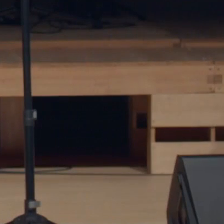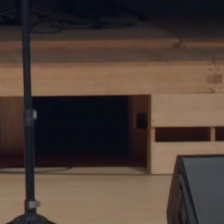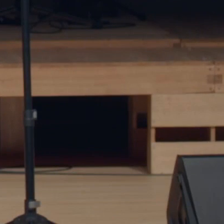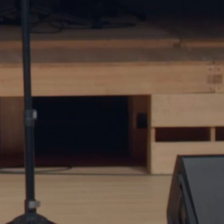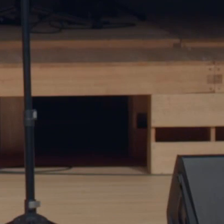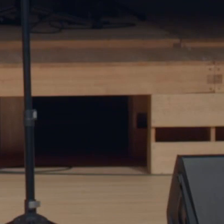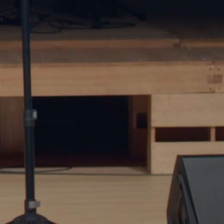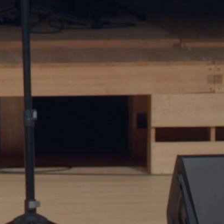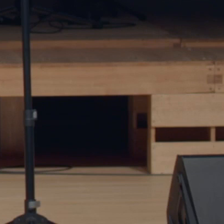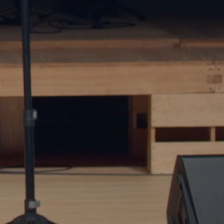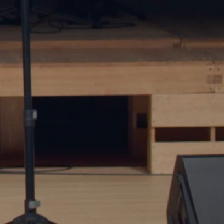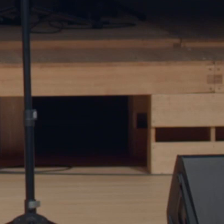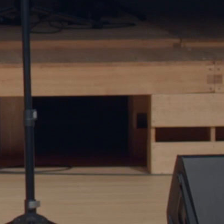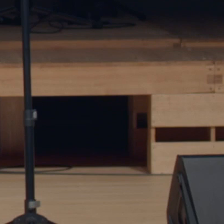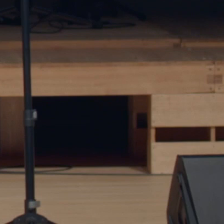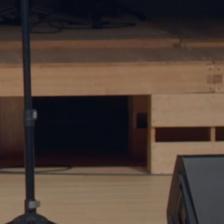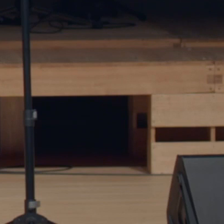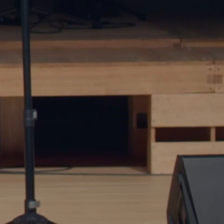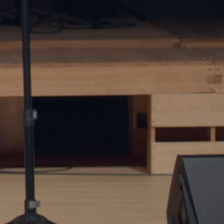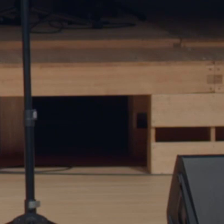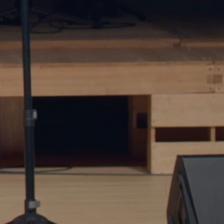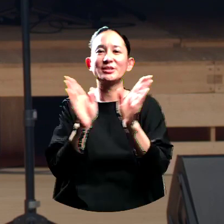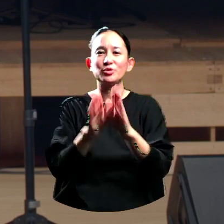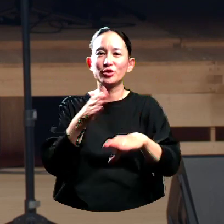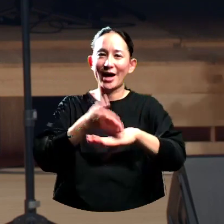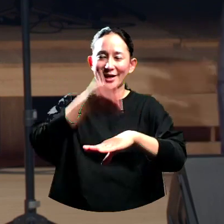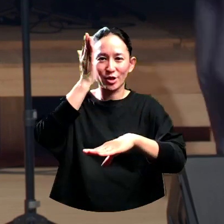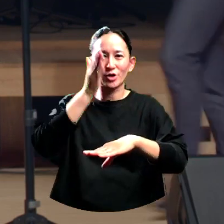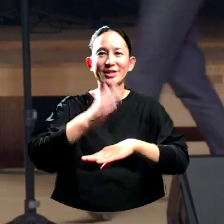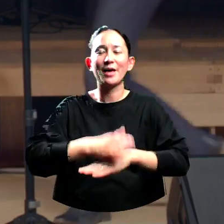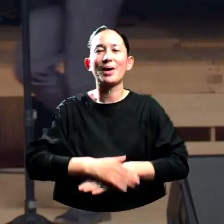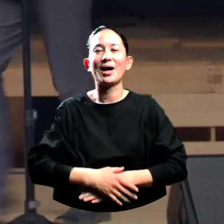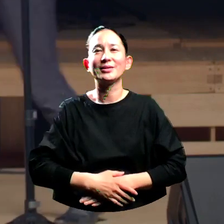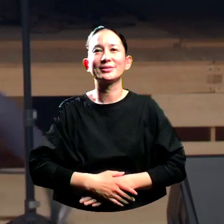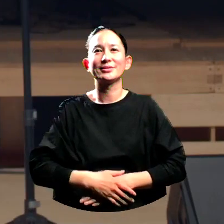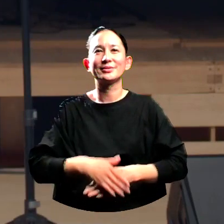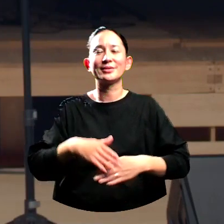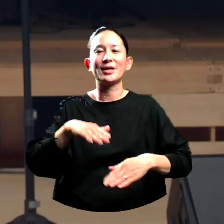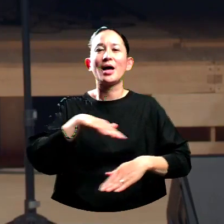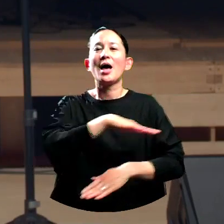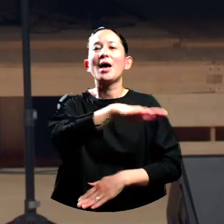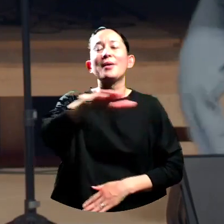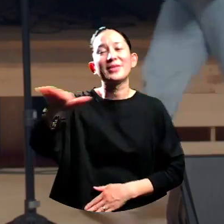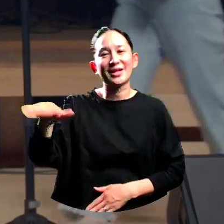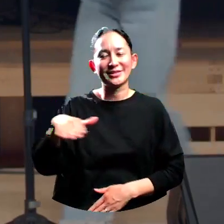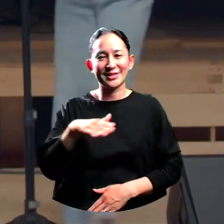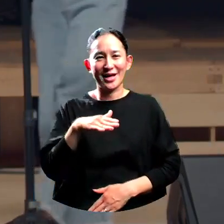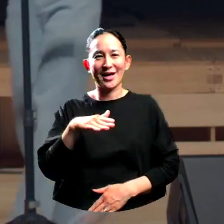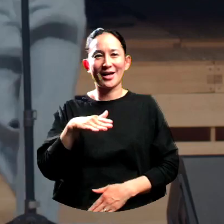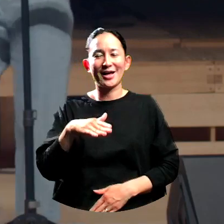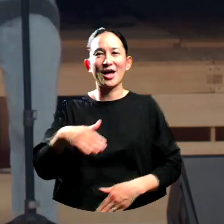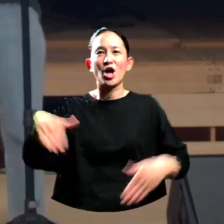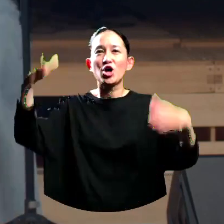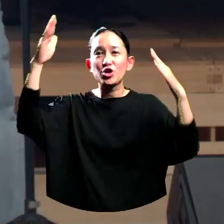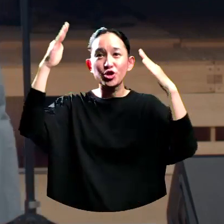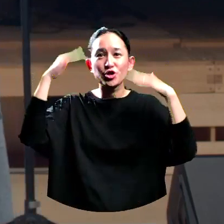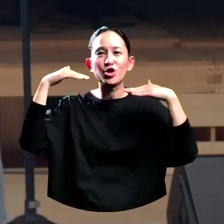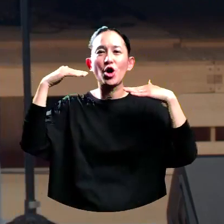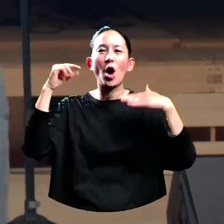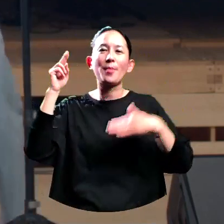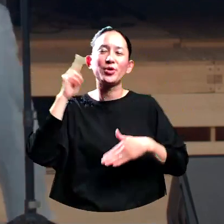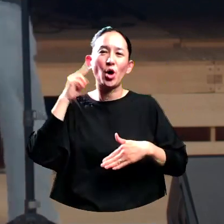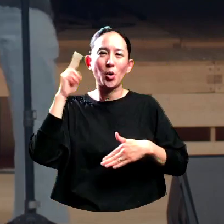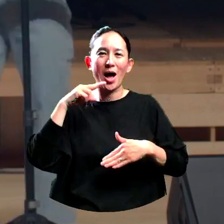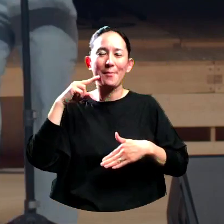はい、アナウンスメントチームありがとうございます。 Thank you, announcement team. 皆さん改めてようこそニューホープ横浜のイースター礼拝へ。 Once